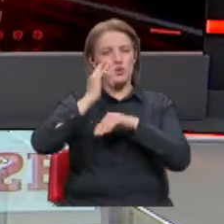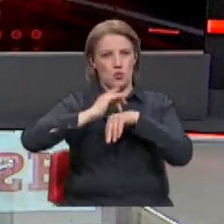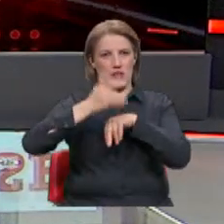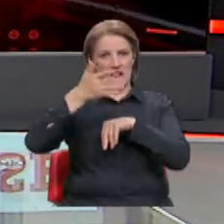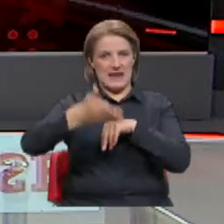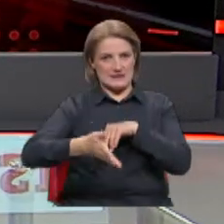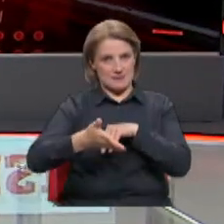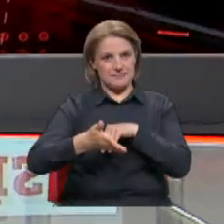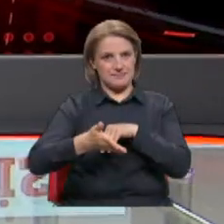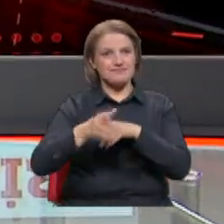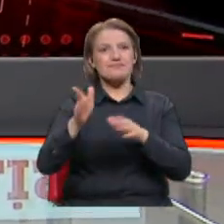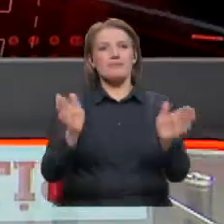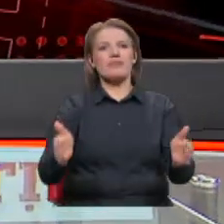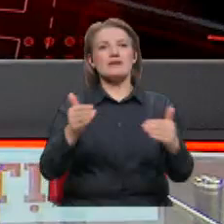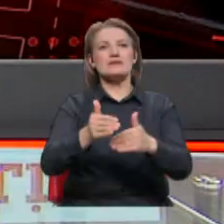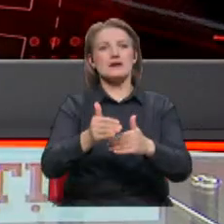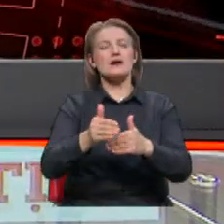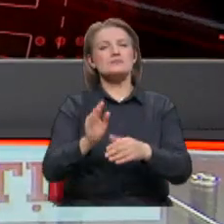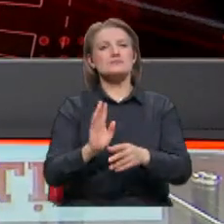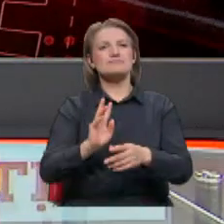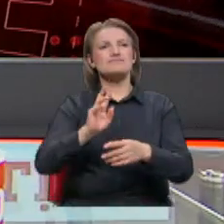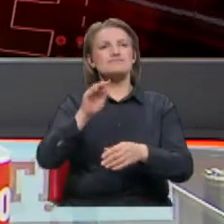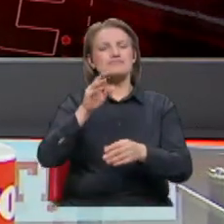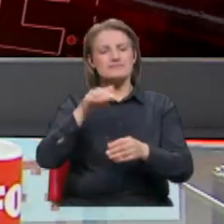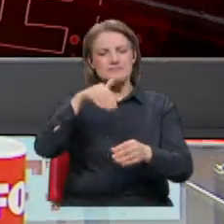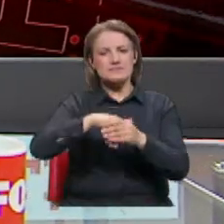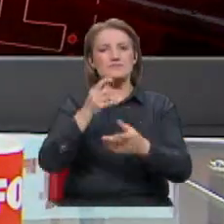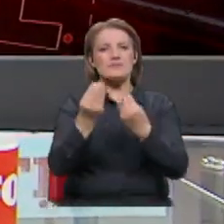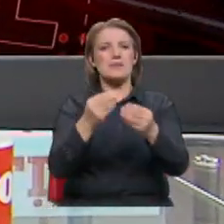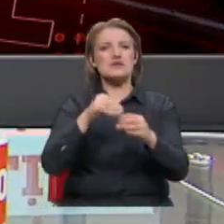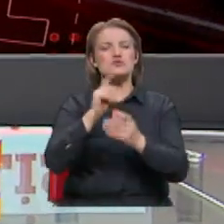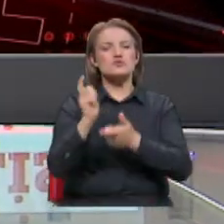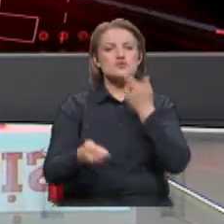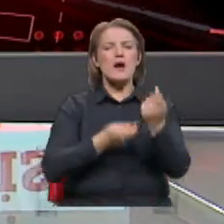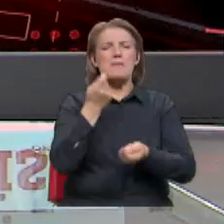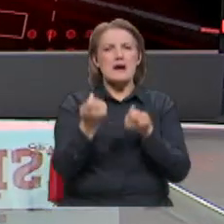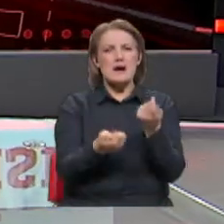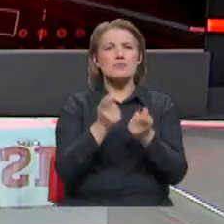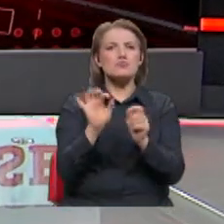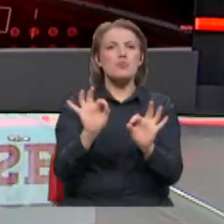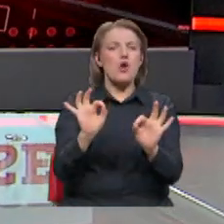ülkede Sandığa çıkmak için insanlar çaba harcarken bu kadar zorlanmamalıdır